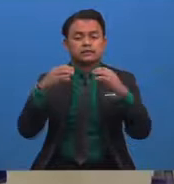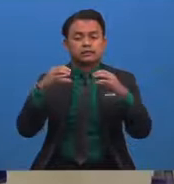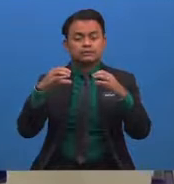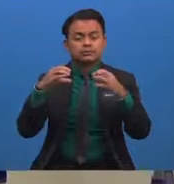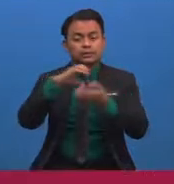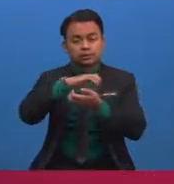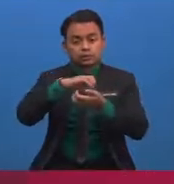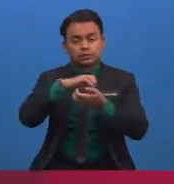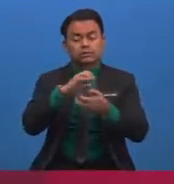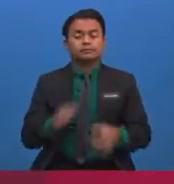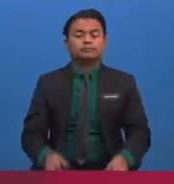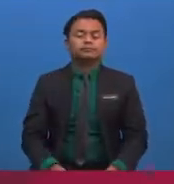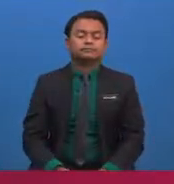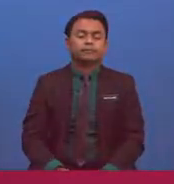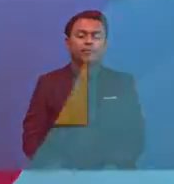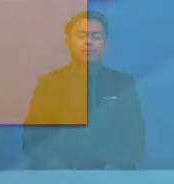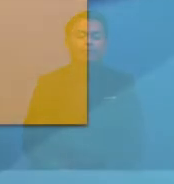lama.